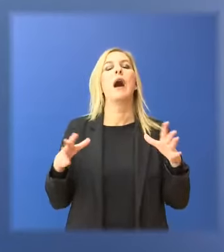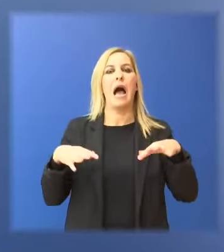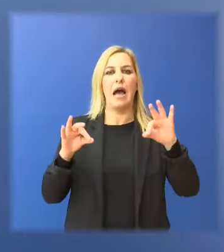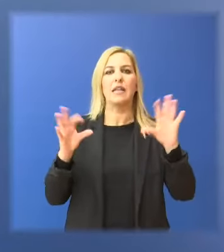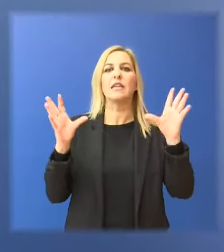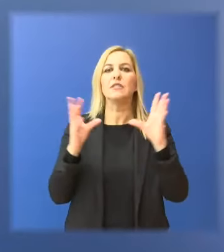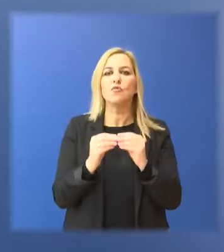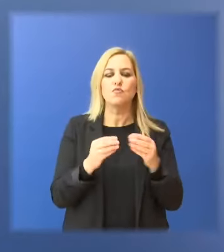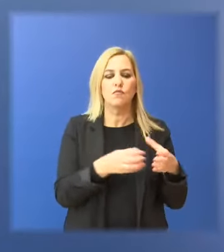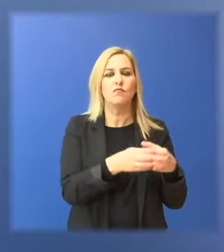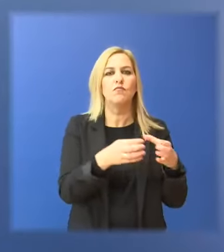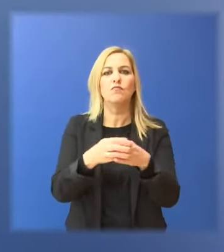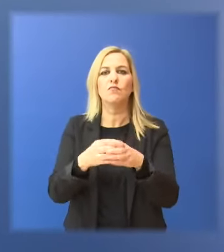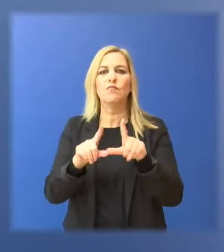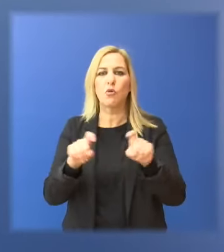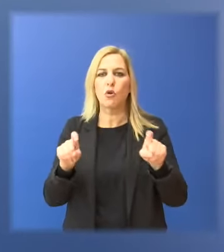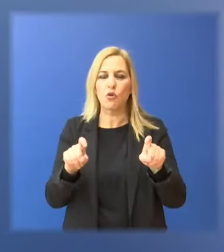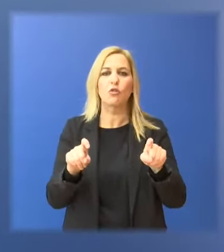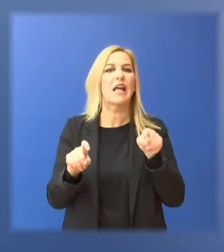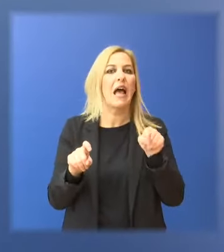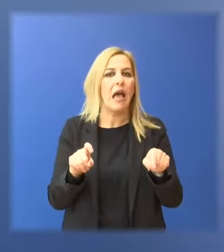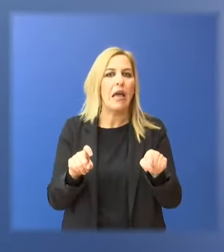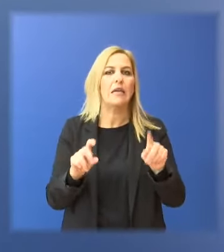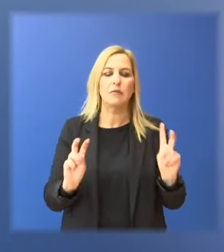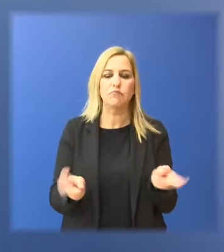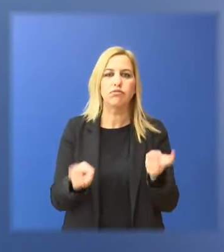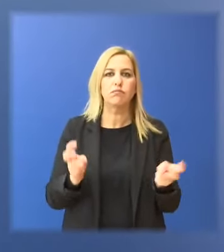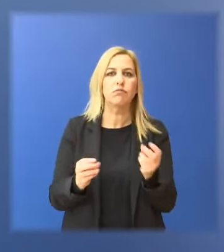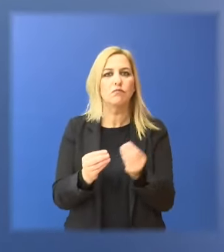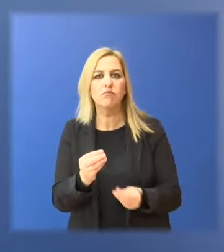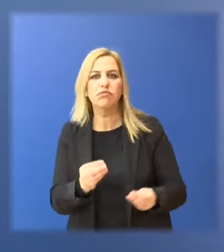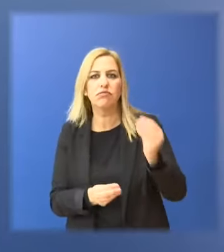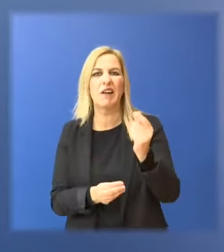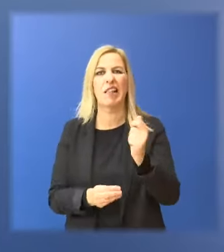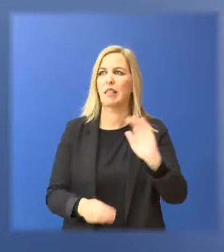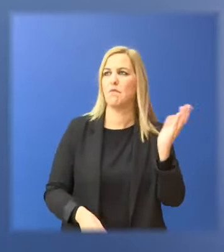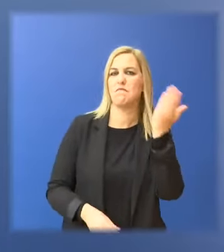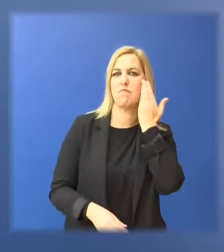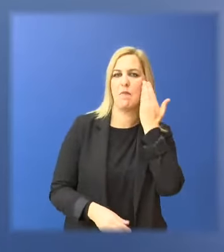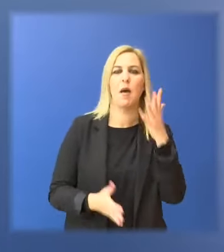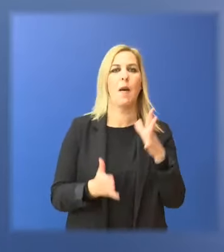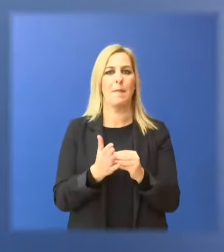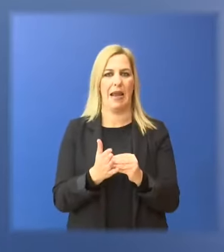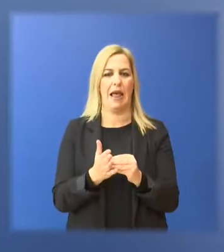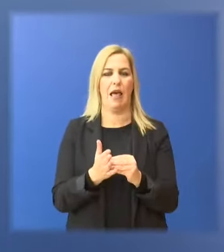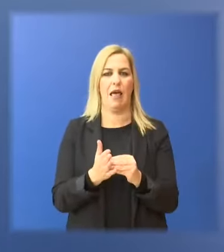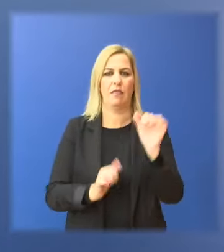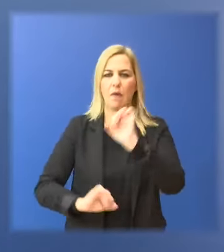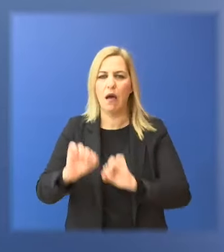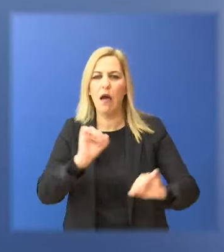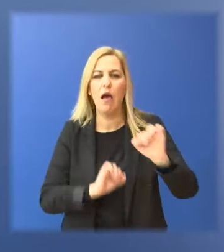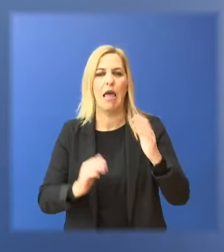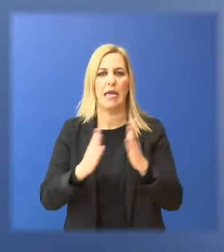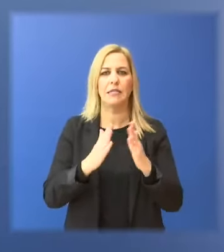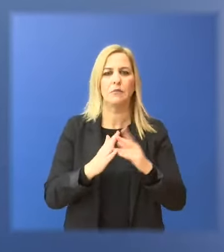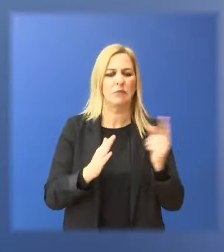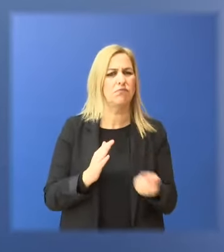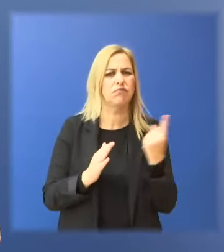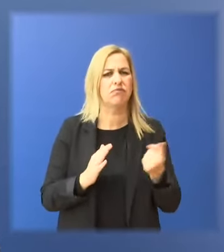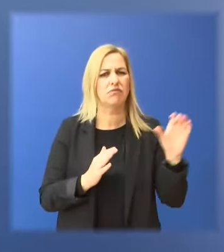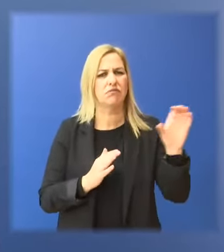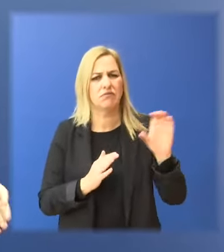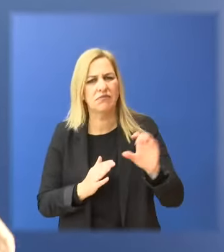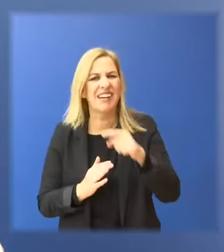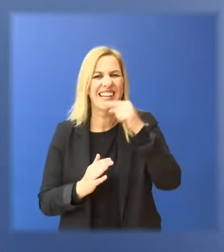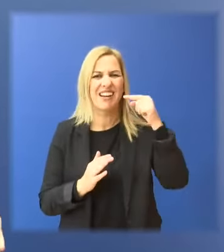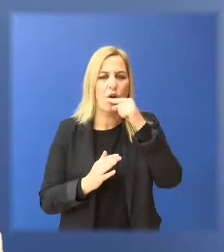με την Επιτροπή Ανταγωνισμού παρατηρήθηκαν οι σημαντικότερες αποκλίσεις. Τα προϊόντα αυτά είναι απορρυπαντικά, καθαριστικά σπιτιού, οδοντόκρεμες,